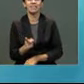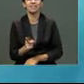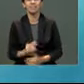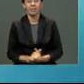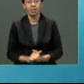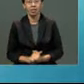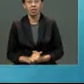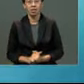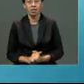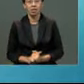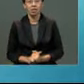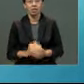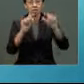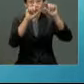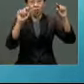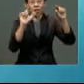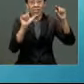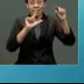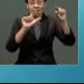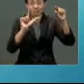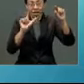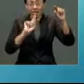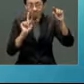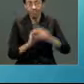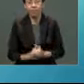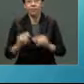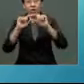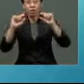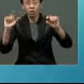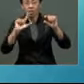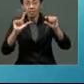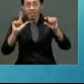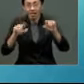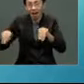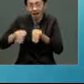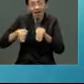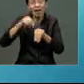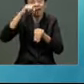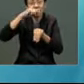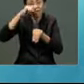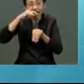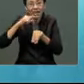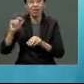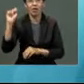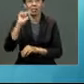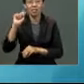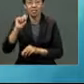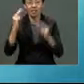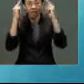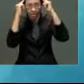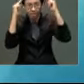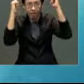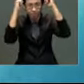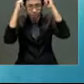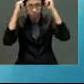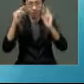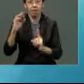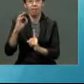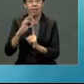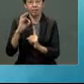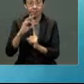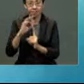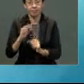รายที่เป็นกล่องสีเหลืองๆก็จะเป็นประเทศที่เป็นเพื่อนบ้านเราที่อยู่ทางแถบเอเชียซาอุดิอาระเบียปากีสถ